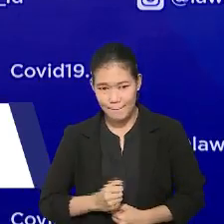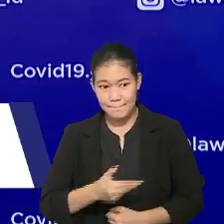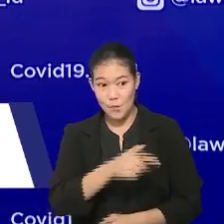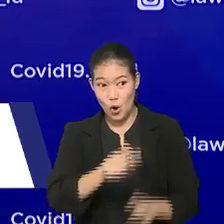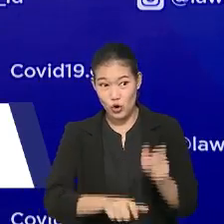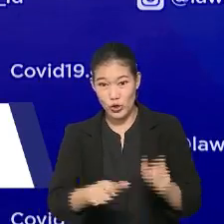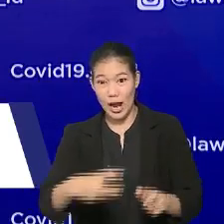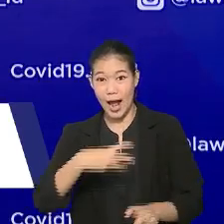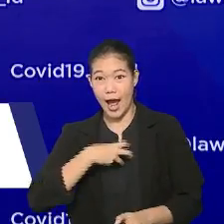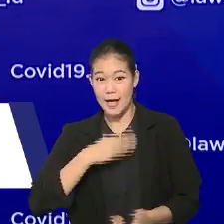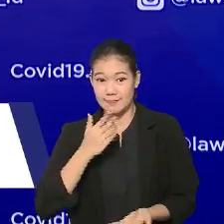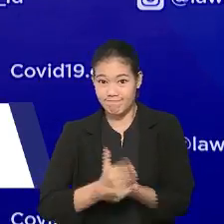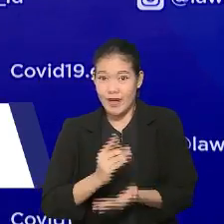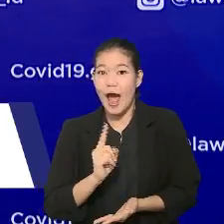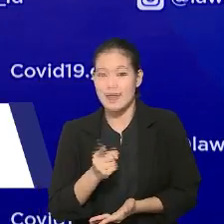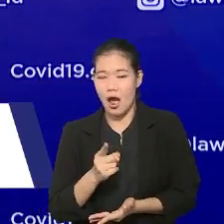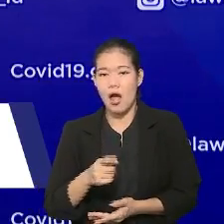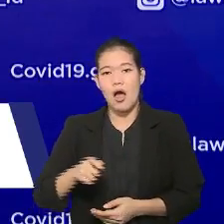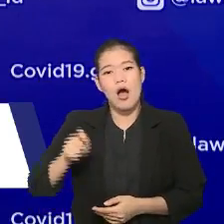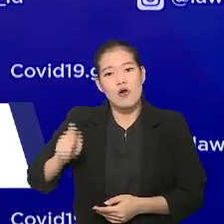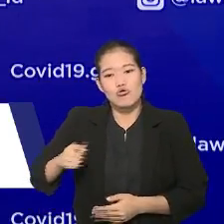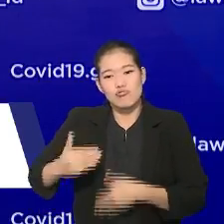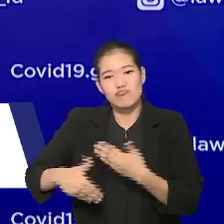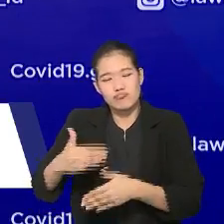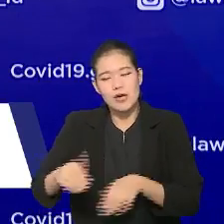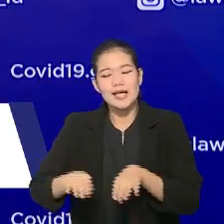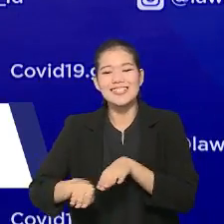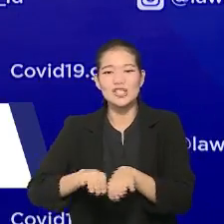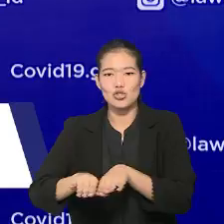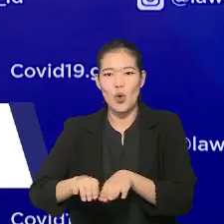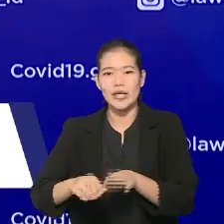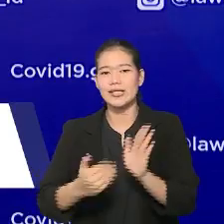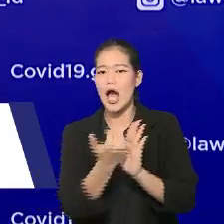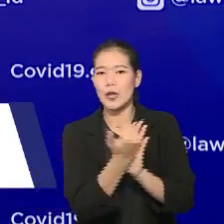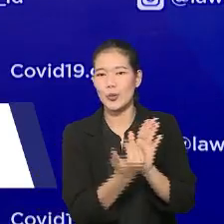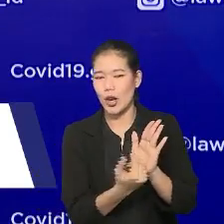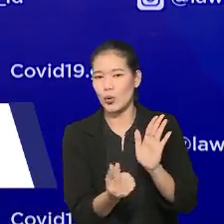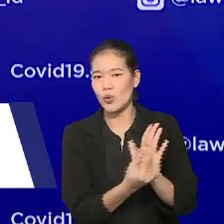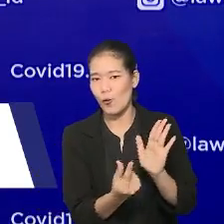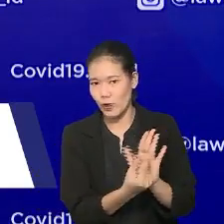berwenang menindaklanjuti kasus ini sesuai prosedur dan peraturan